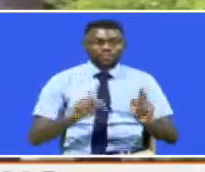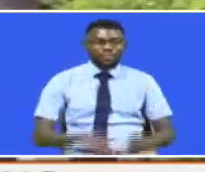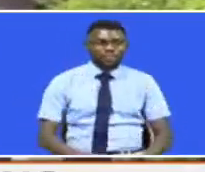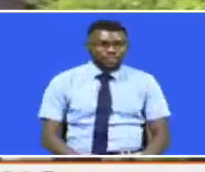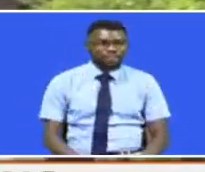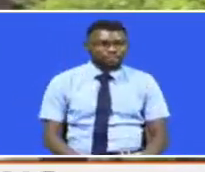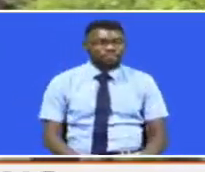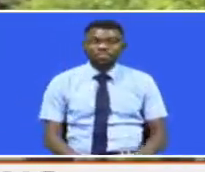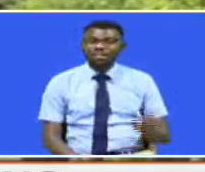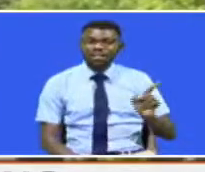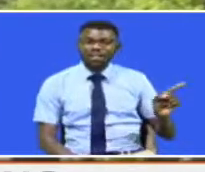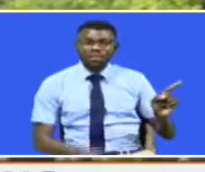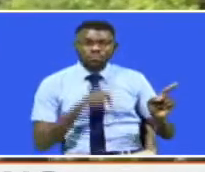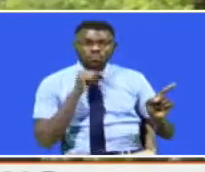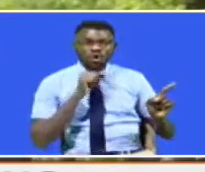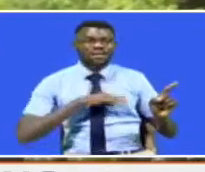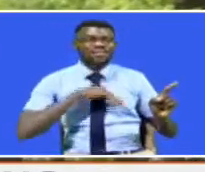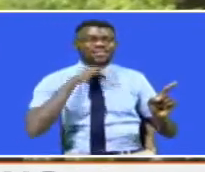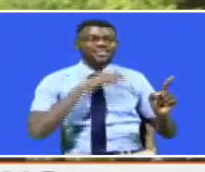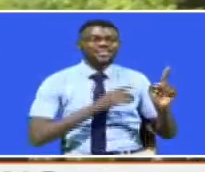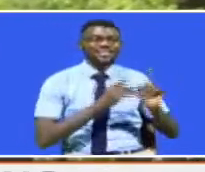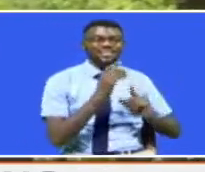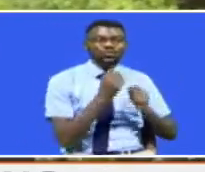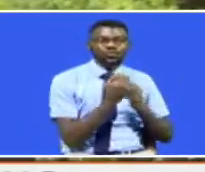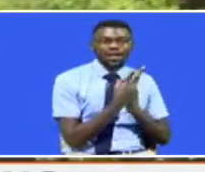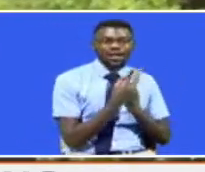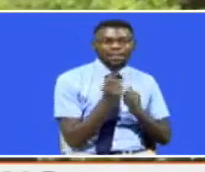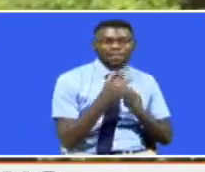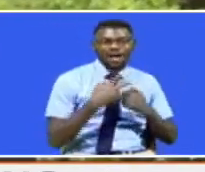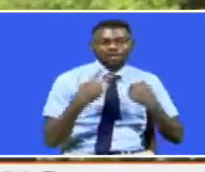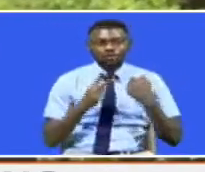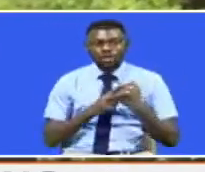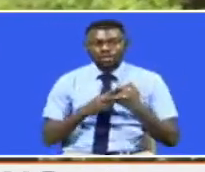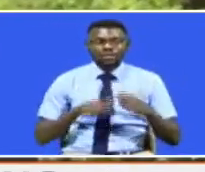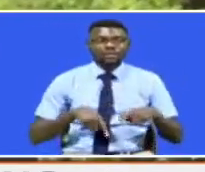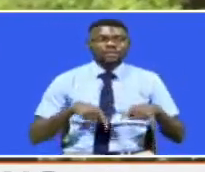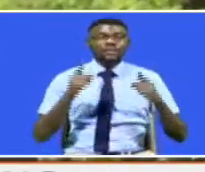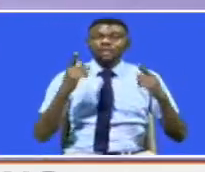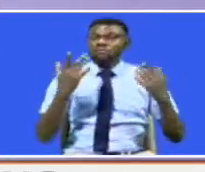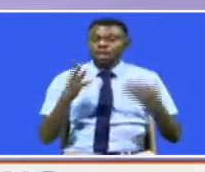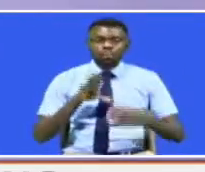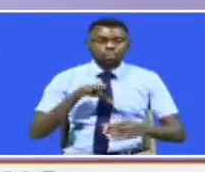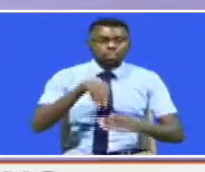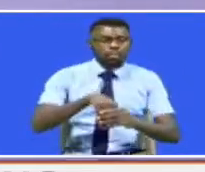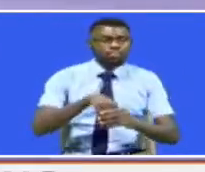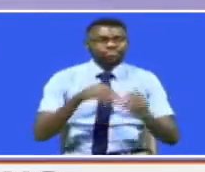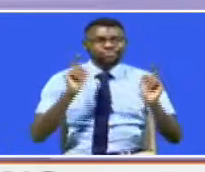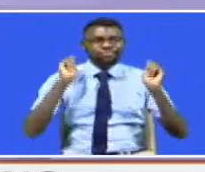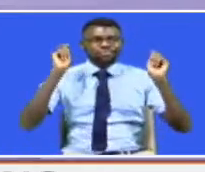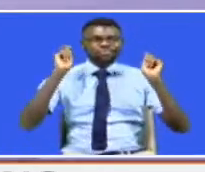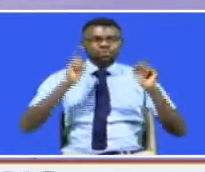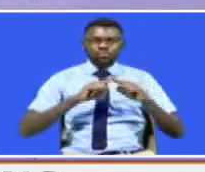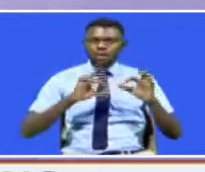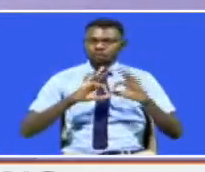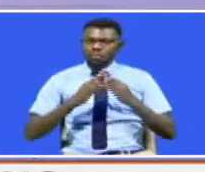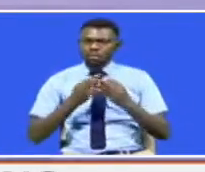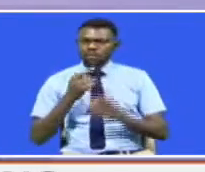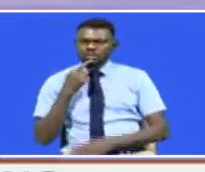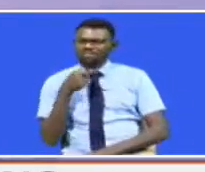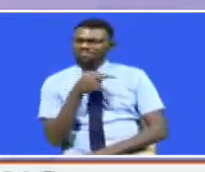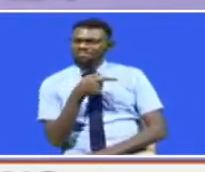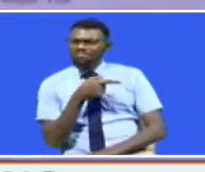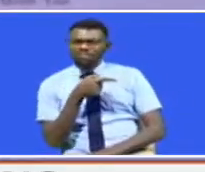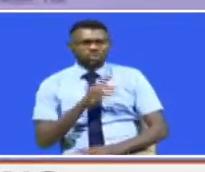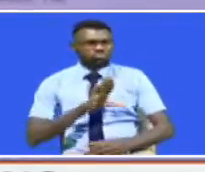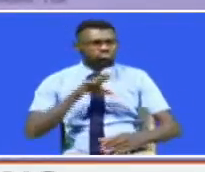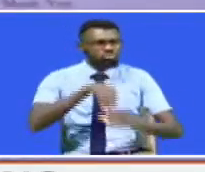Fanuel alikumbana na mauti tarehe 12 mwezi Julai alipojipata katikati ya vurugu hizo, japo familia inasema hakuwa mmoja kati ya